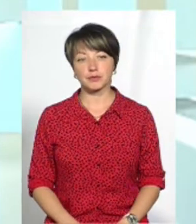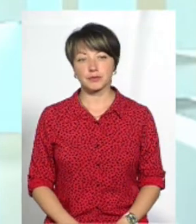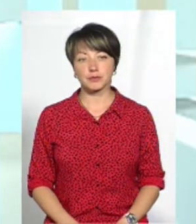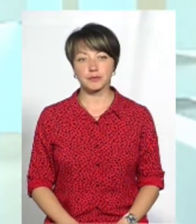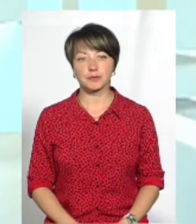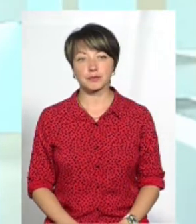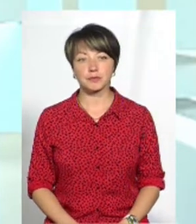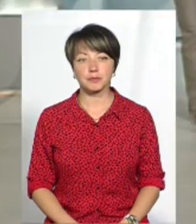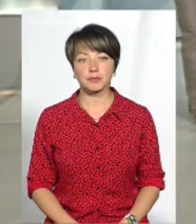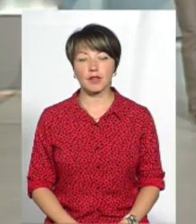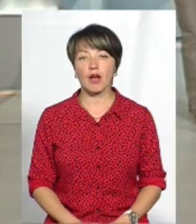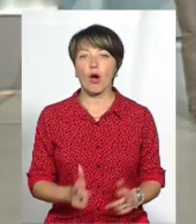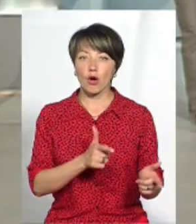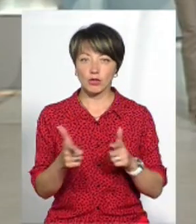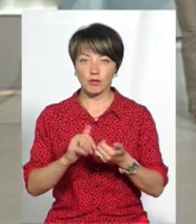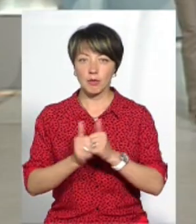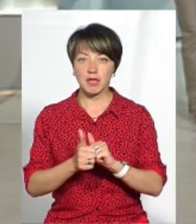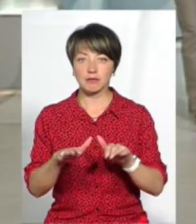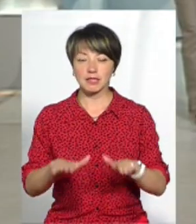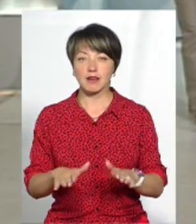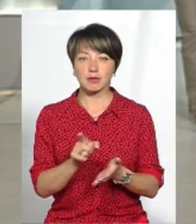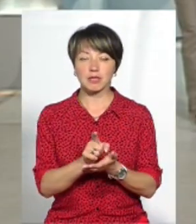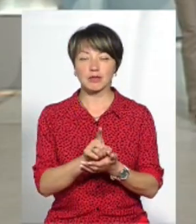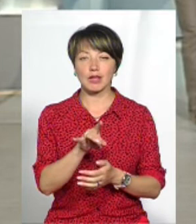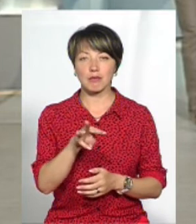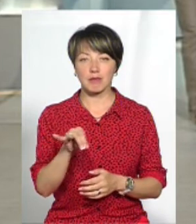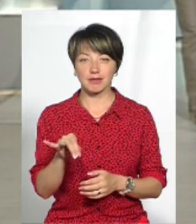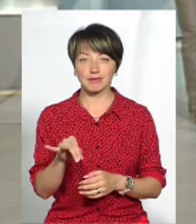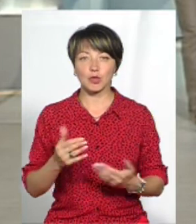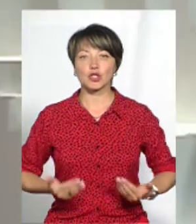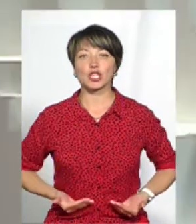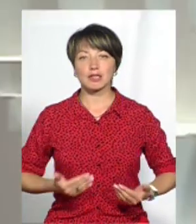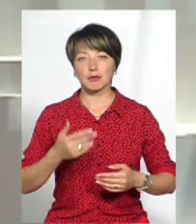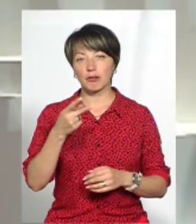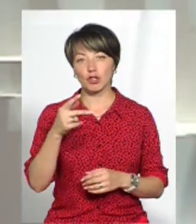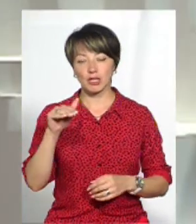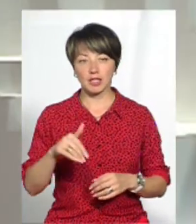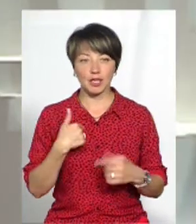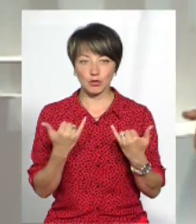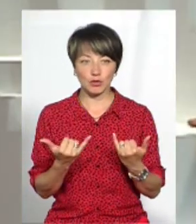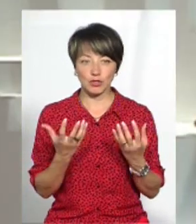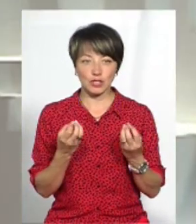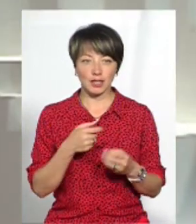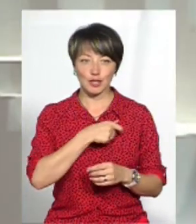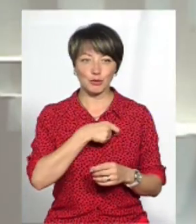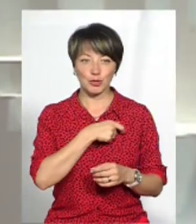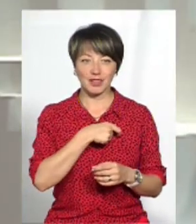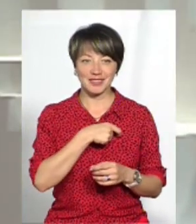Ви готові були б помінятися так от місцями з пенсіонерами, прожити за 1500? Я сьогодні ще не